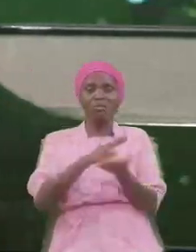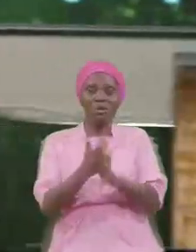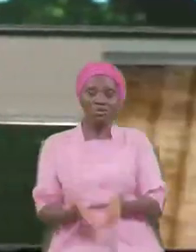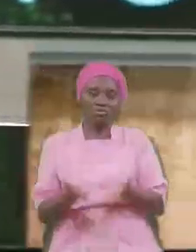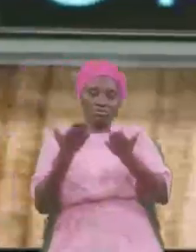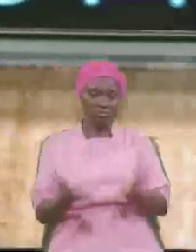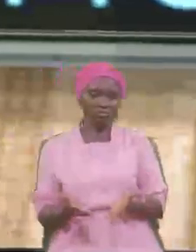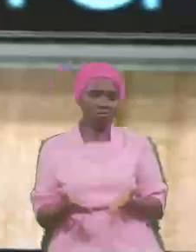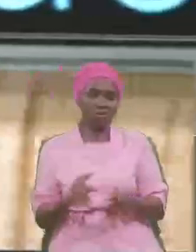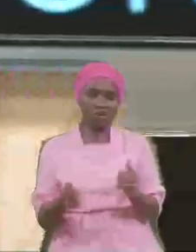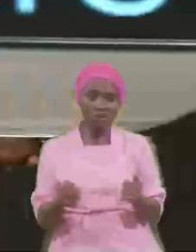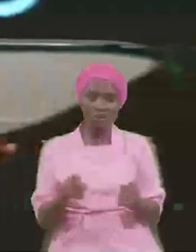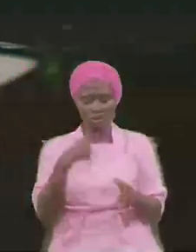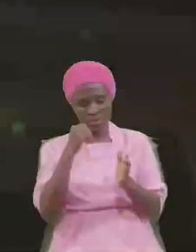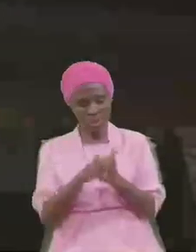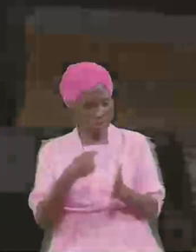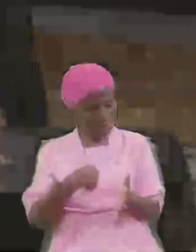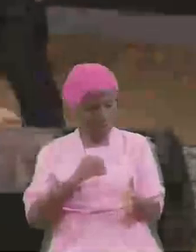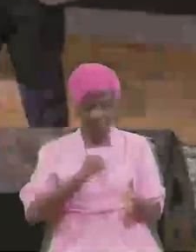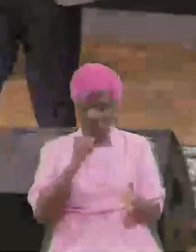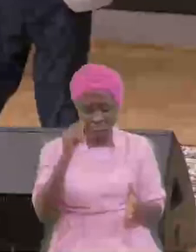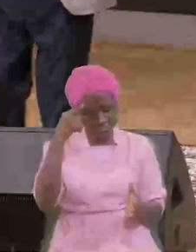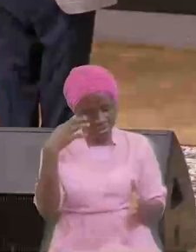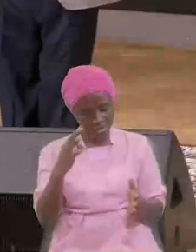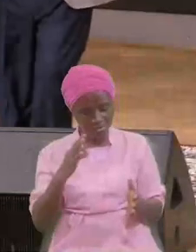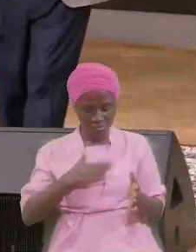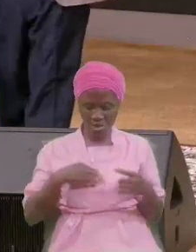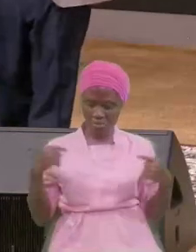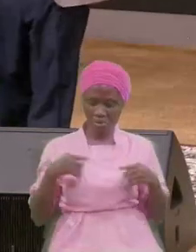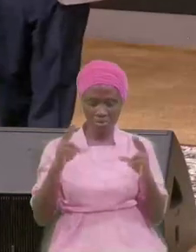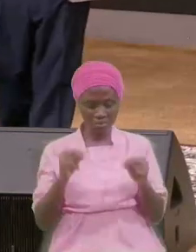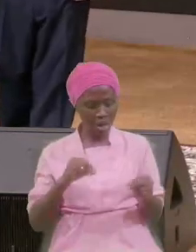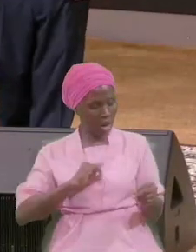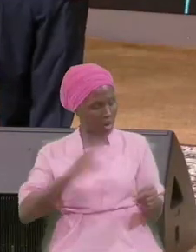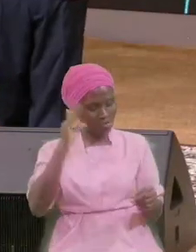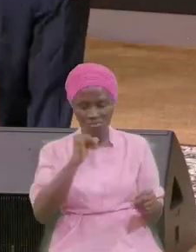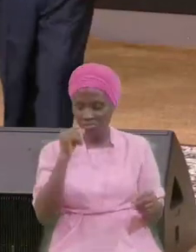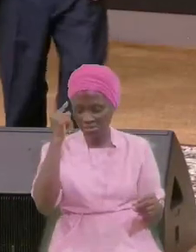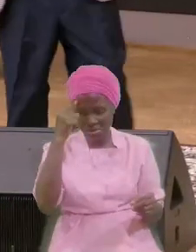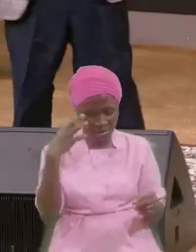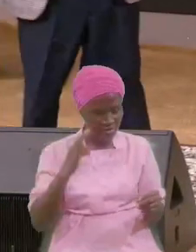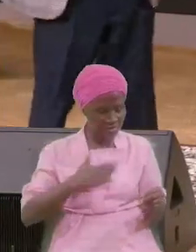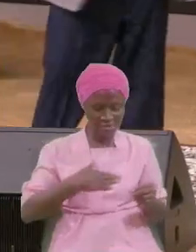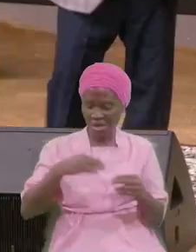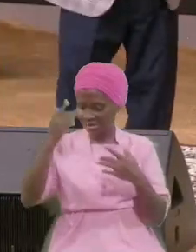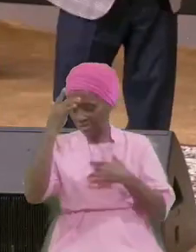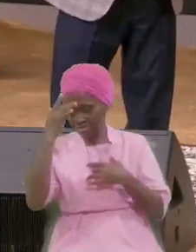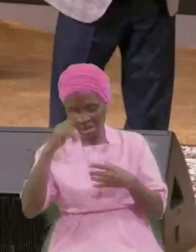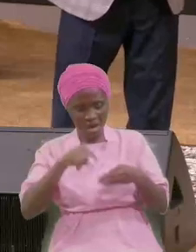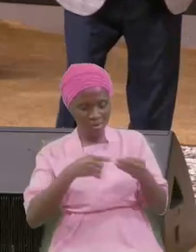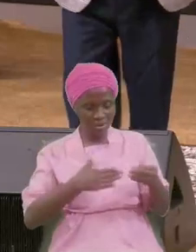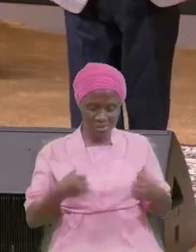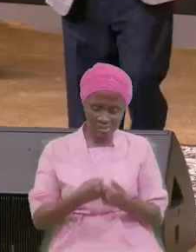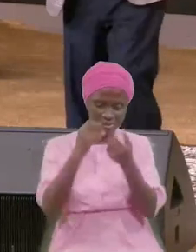plus présente. Mais je ne vais pas penser à ma douleur, je ne vais pas penser à ma maladie, je ne vais pas penser à